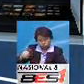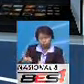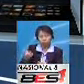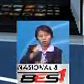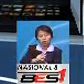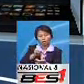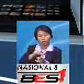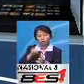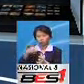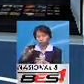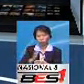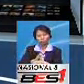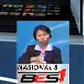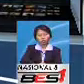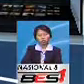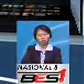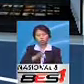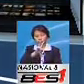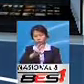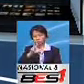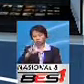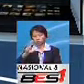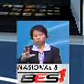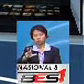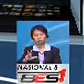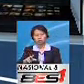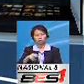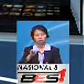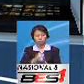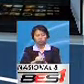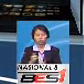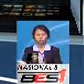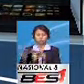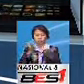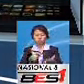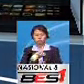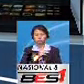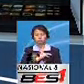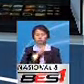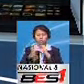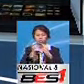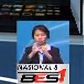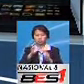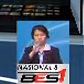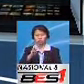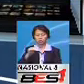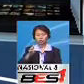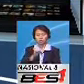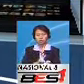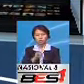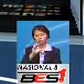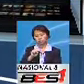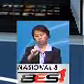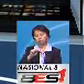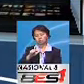atau artikel itu telah melanggar seksyen 233 perkara berkenaan dimaklumkan menteri komunikasi dan multimedia Datuk Seri Dr Mohamad